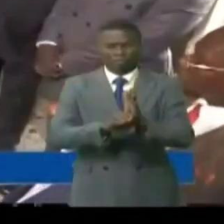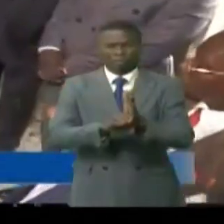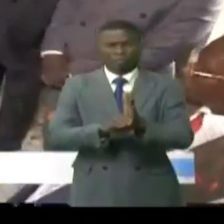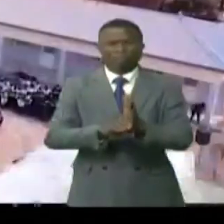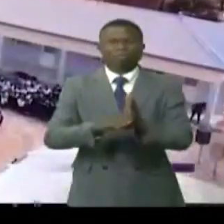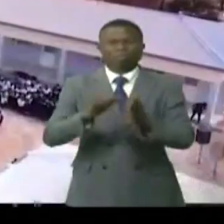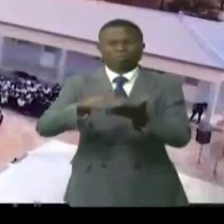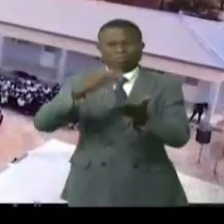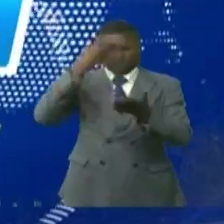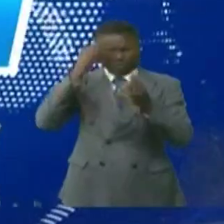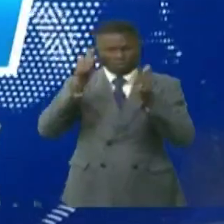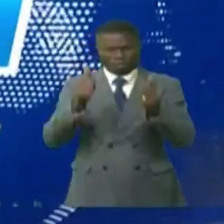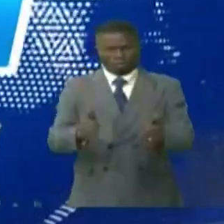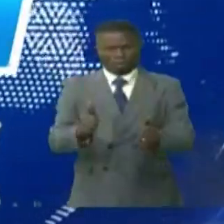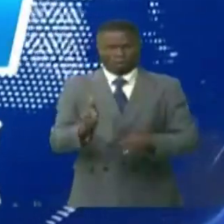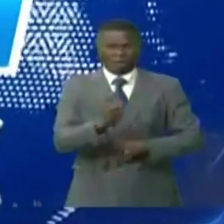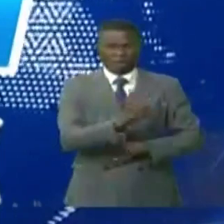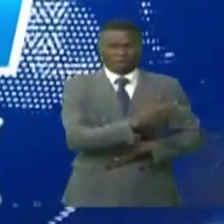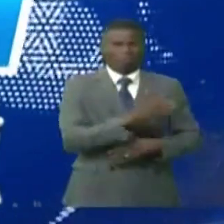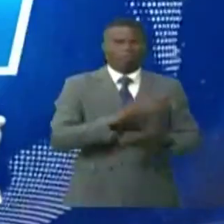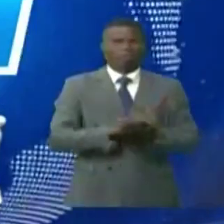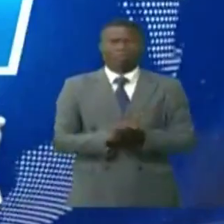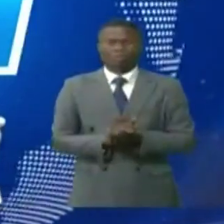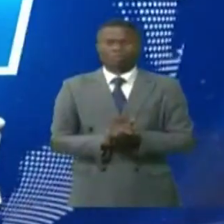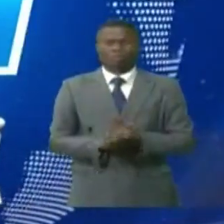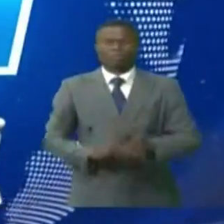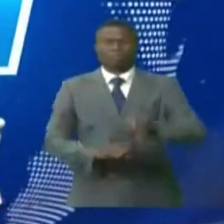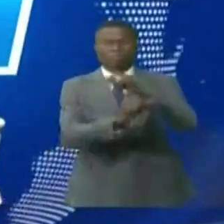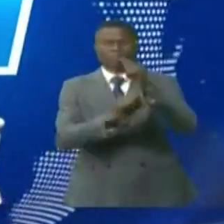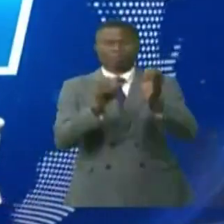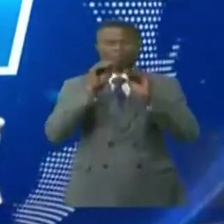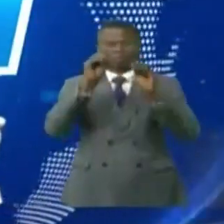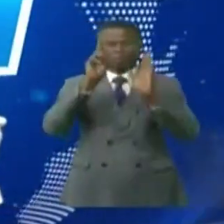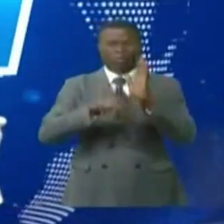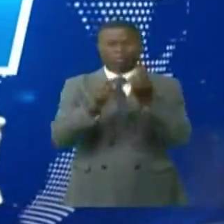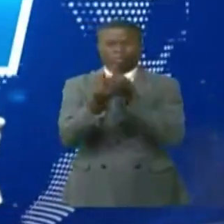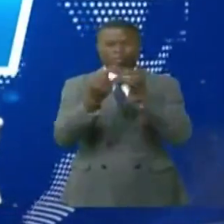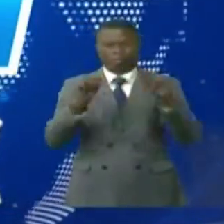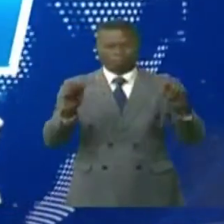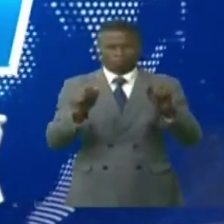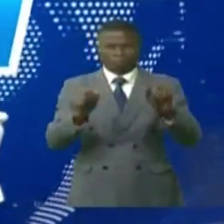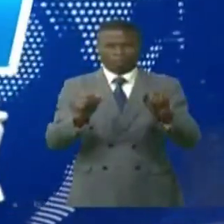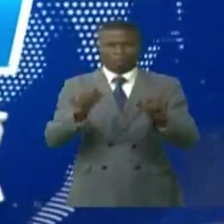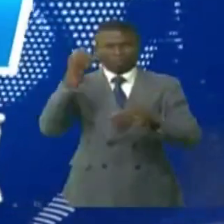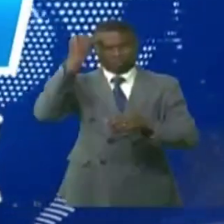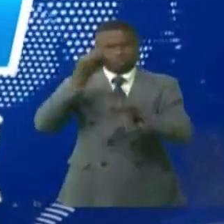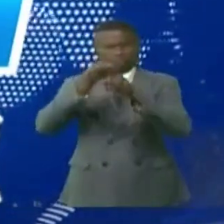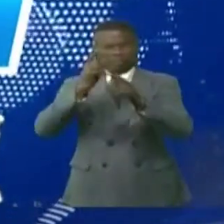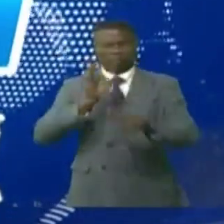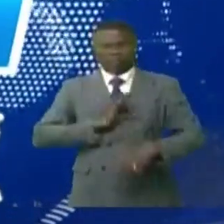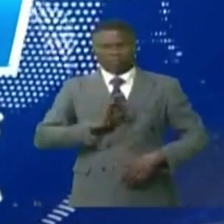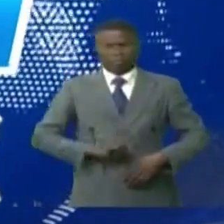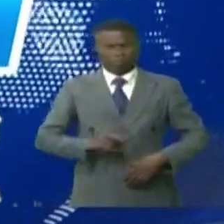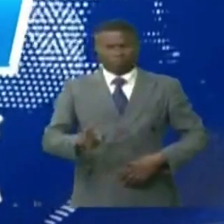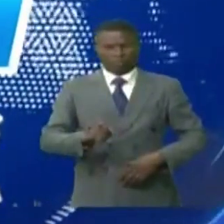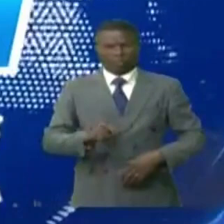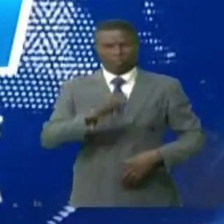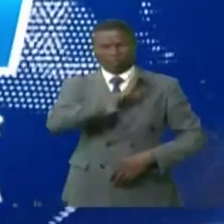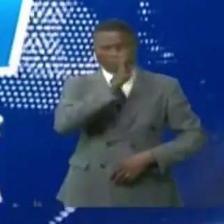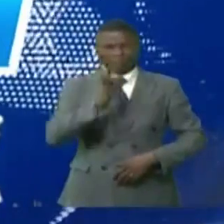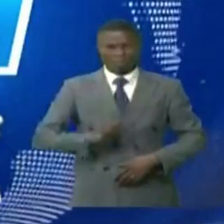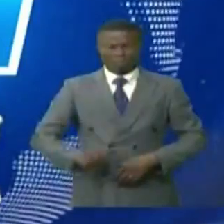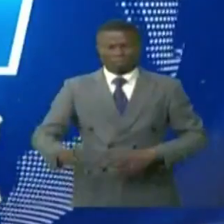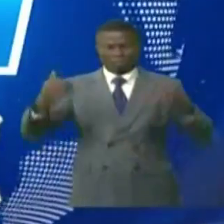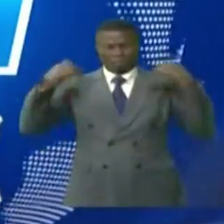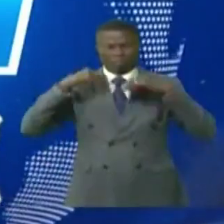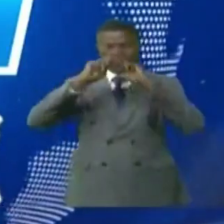leur apprentissage. En appui à la gratuité de l'enseignement primaire prôné par le chef de l'État, Emmanuel Makinda, cadre